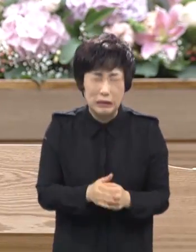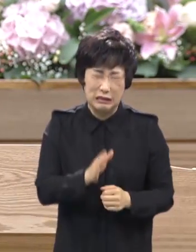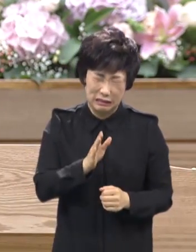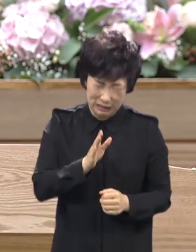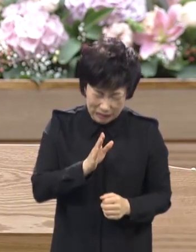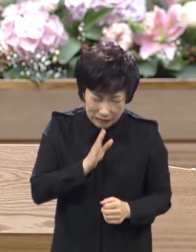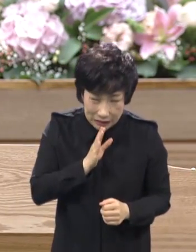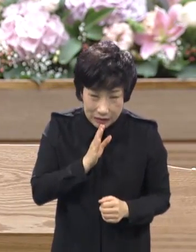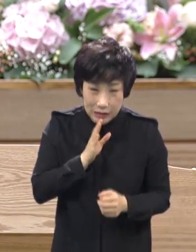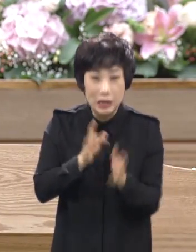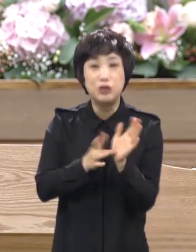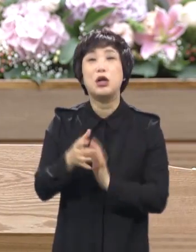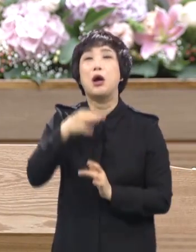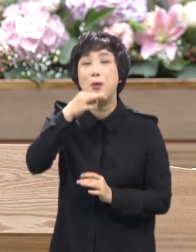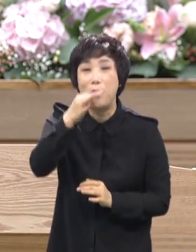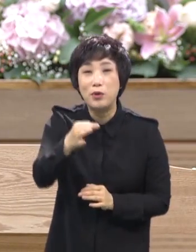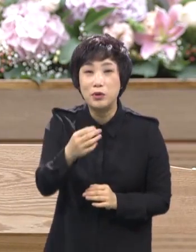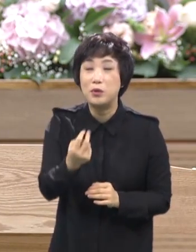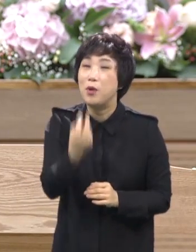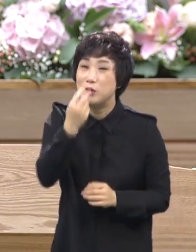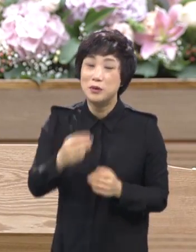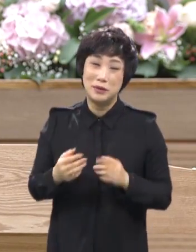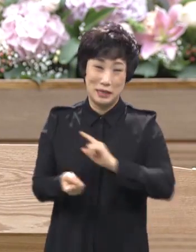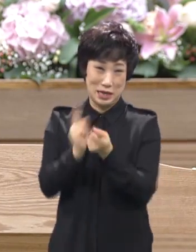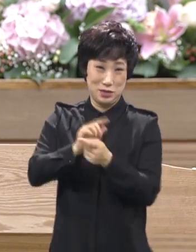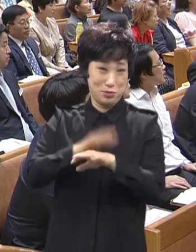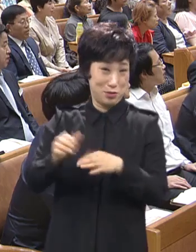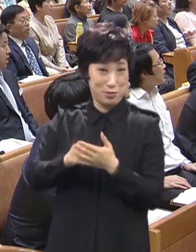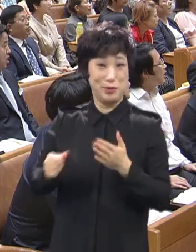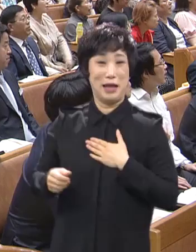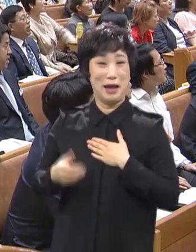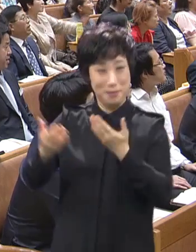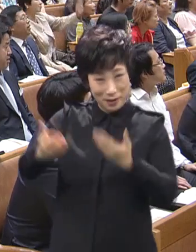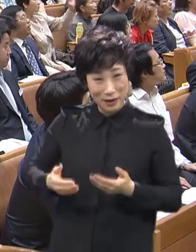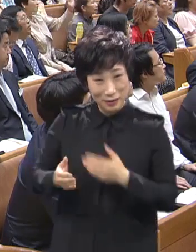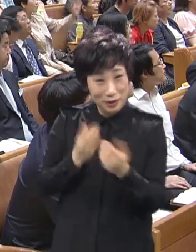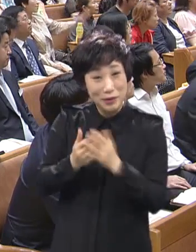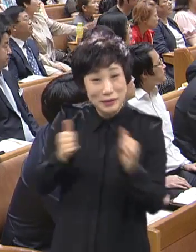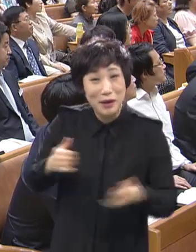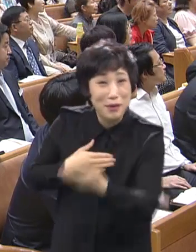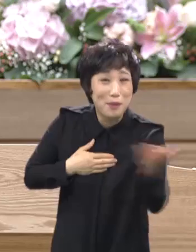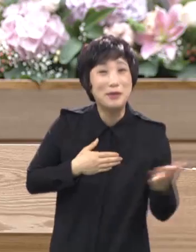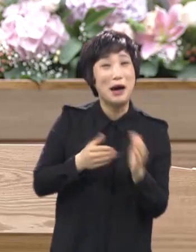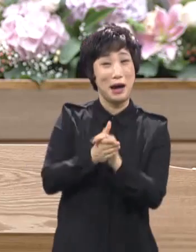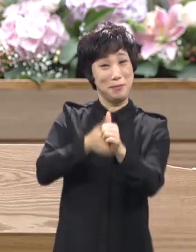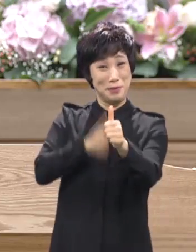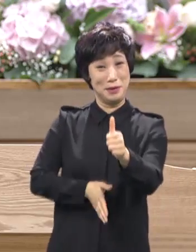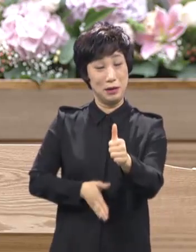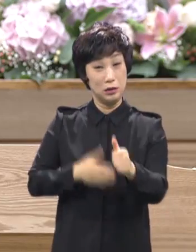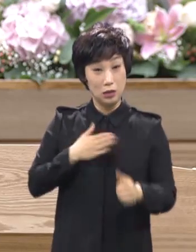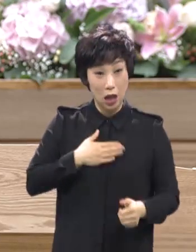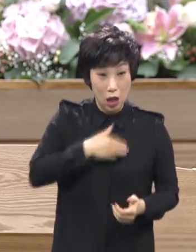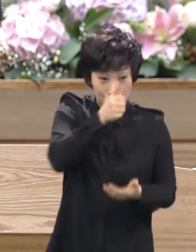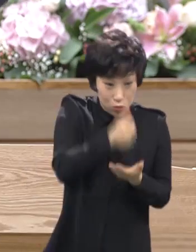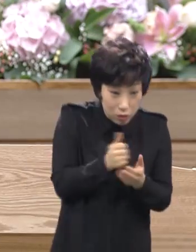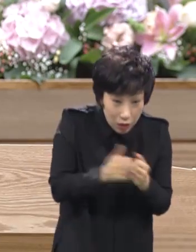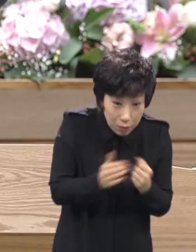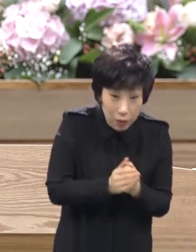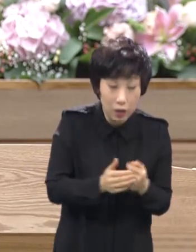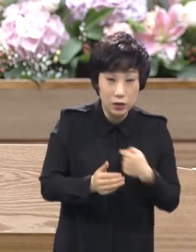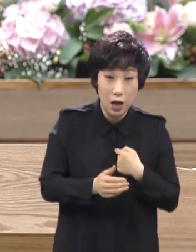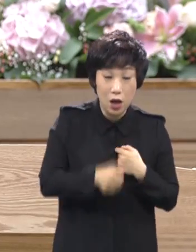참으로 예수의 목숨을 대속물로 가지신 분 아멘합시다. 내 죄 때문에